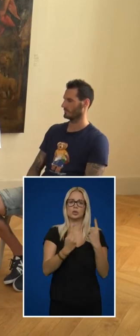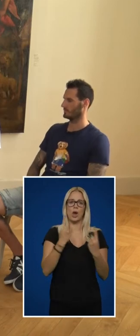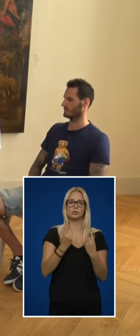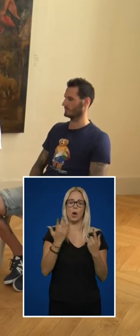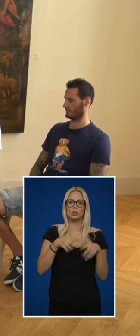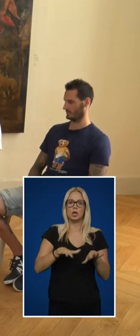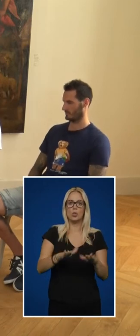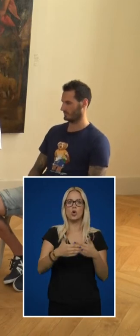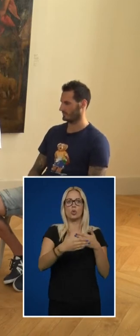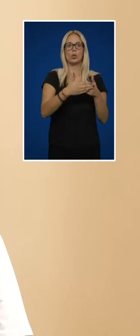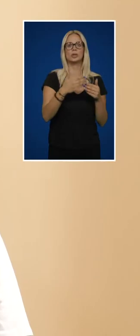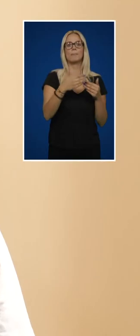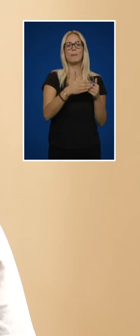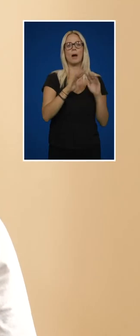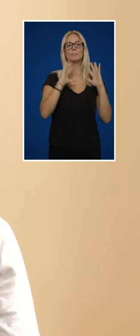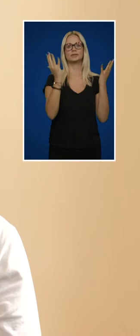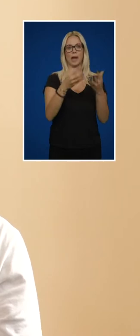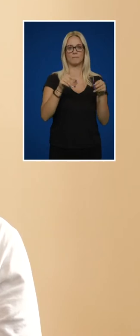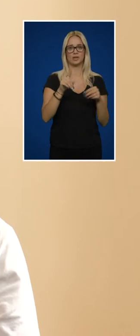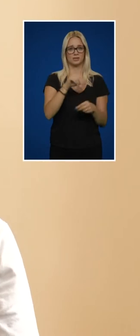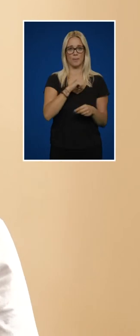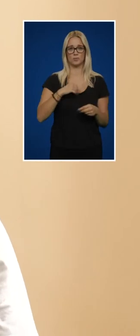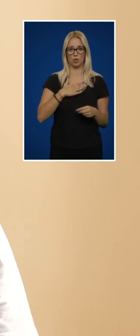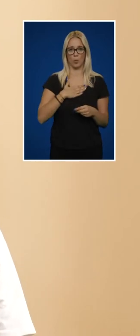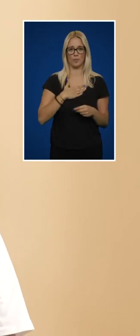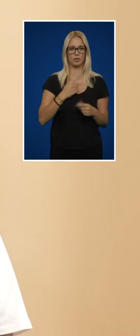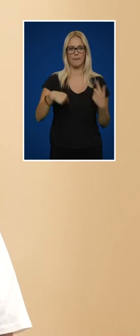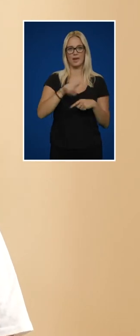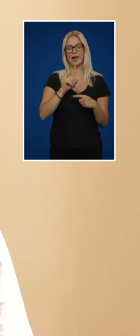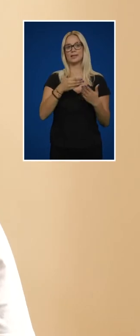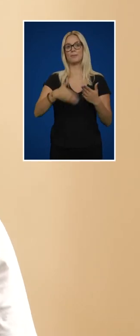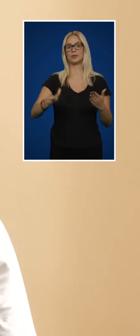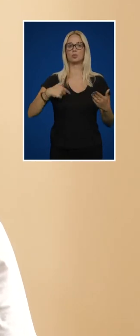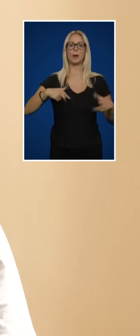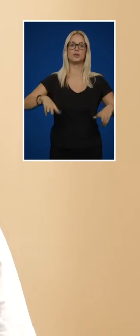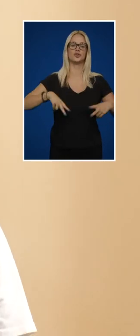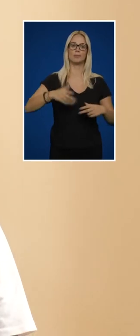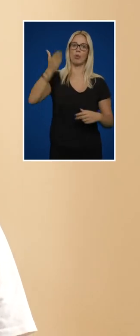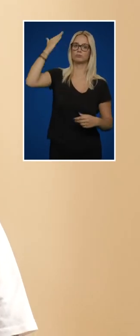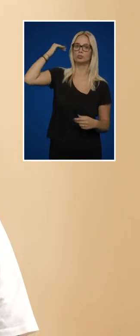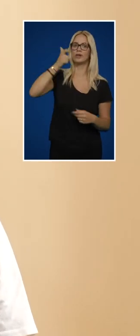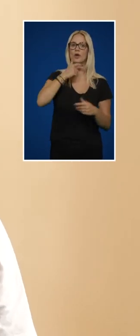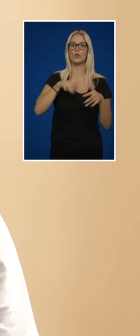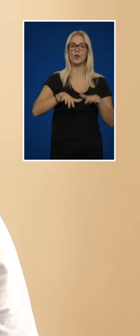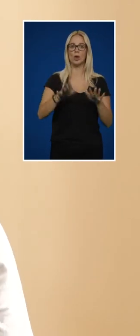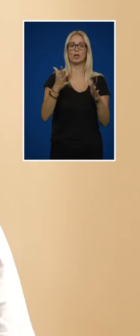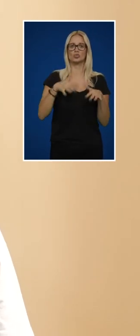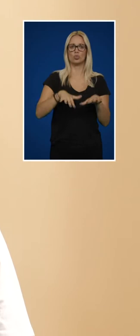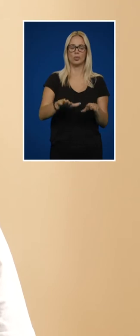vijeku gdje su ljudi praktički bacali otpad sebi u facu. Jeli, dosta često